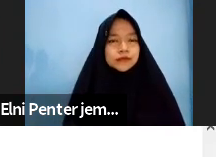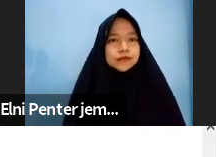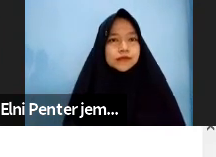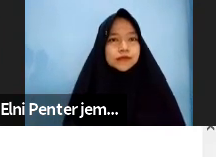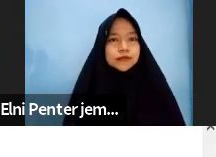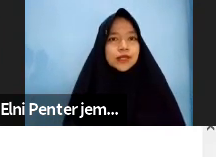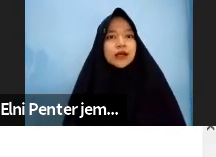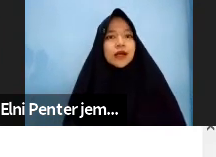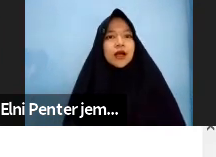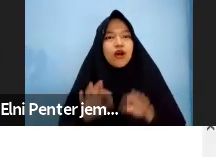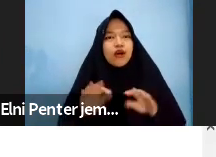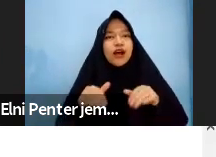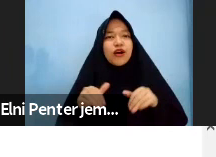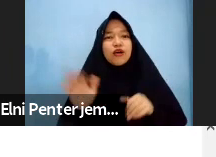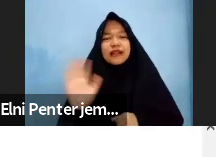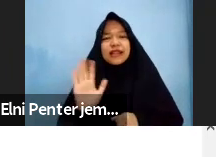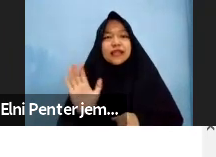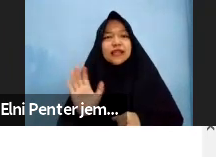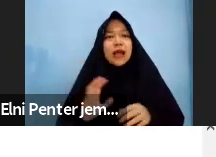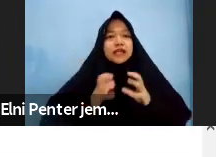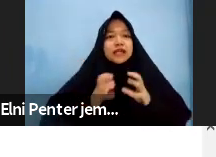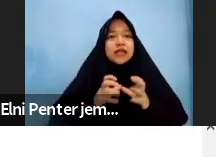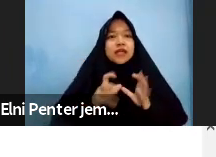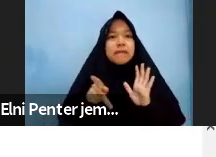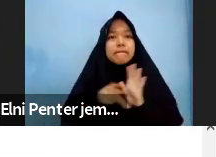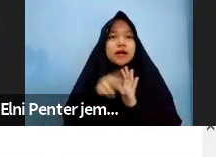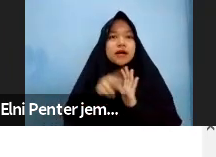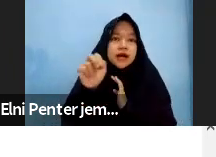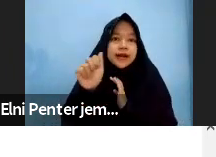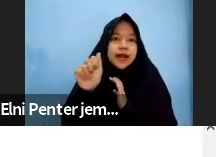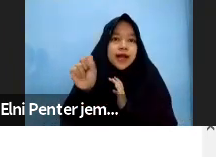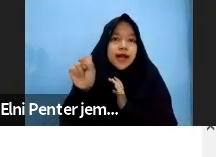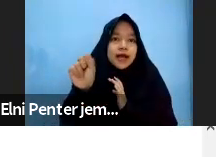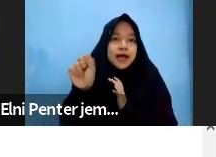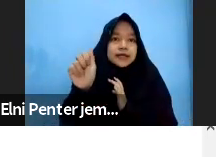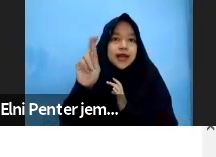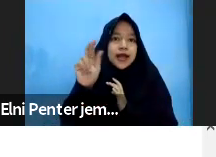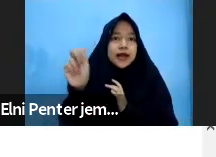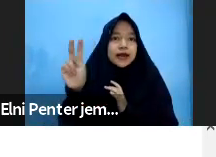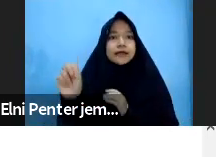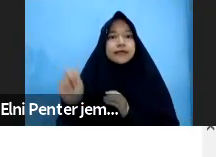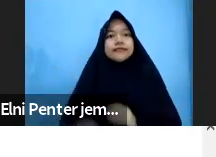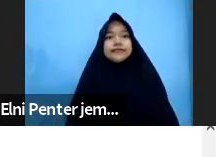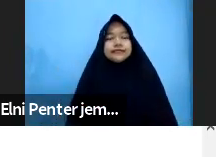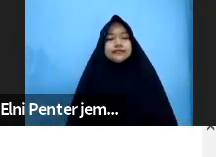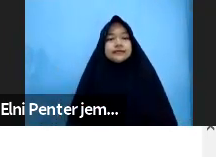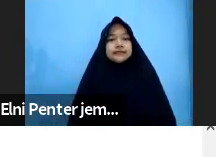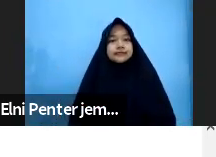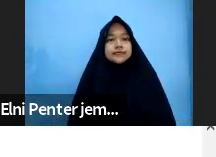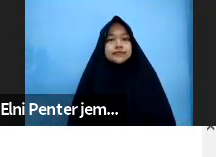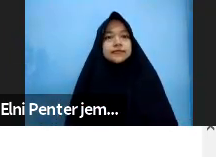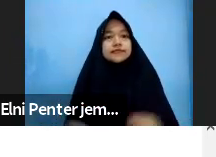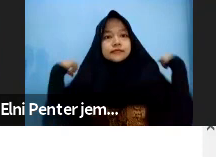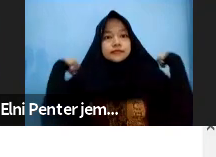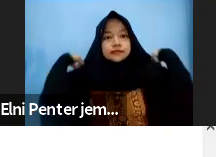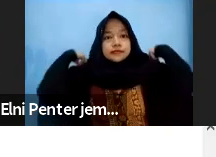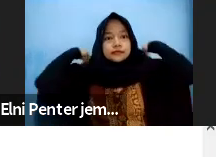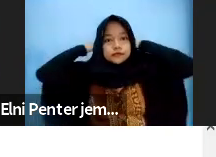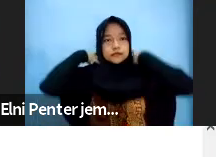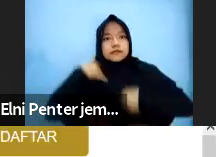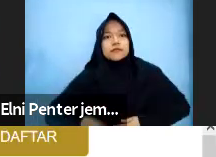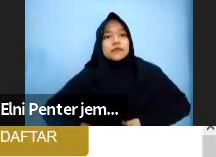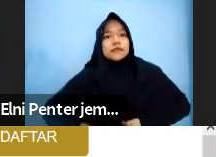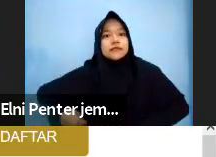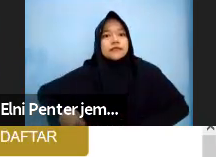penasaran nih bisa dilihat ya ya bisa yang Khan 10 yang fisika atom fisika Bolehkah